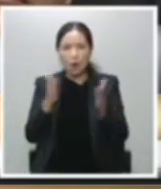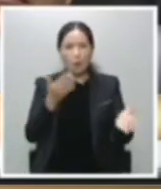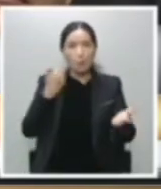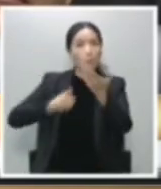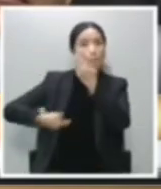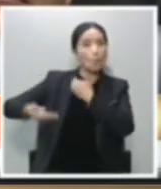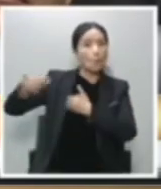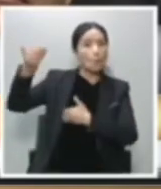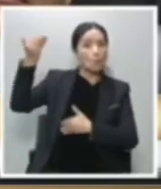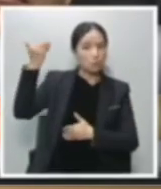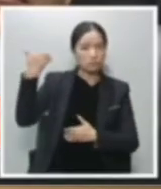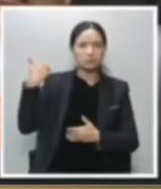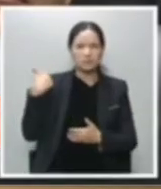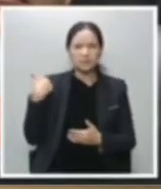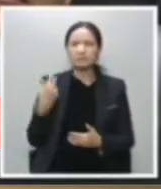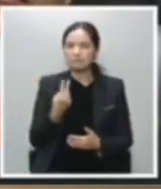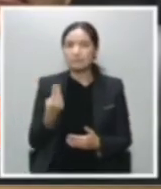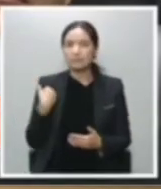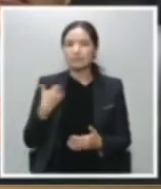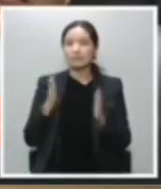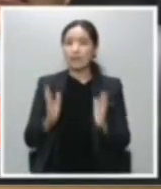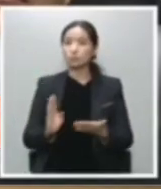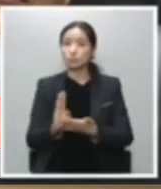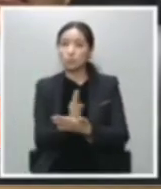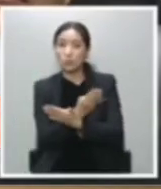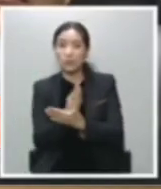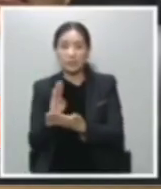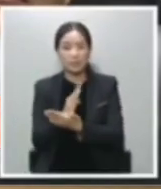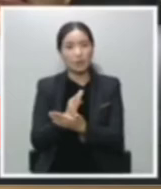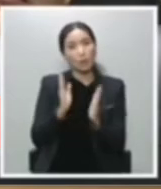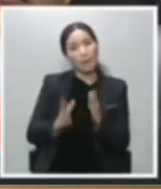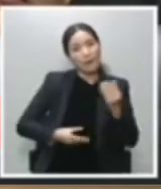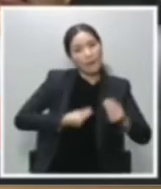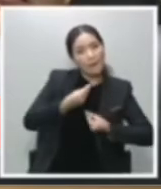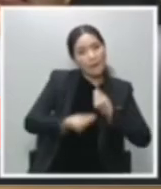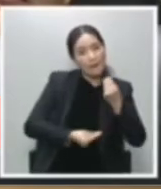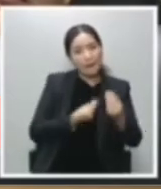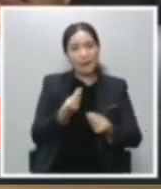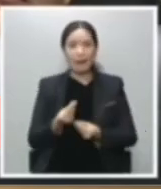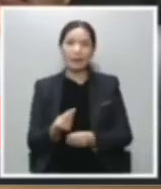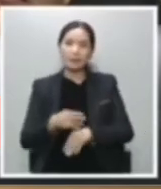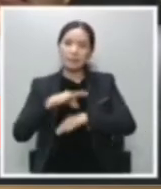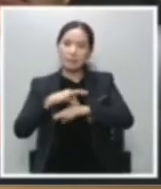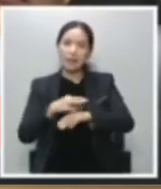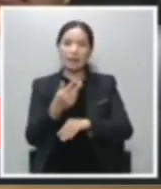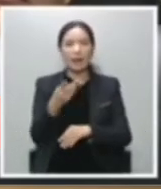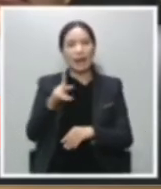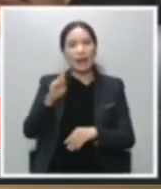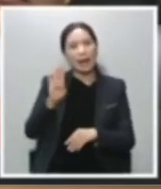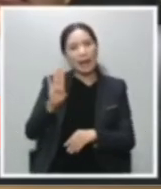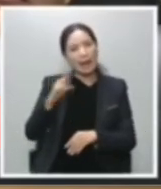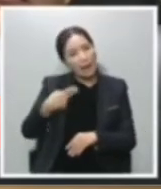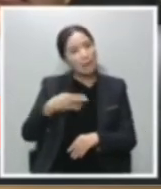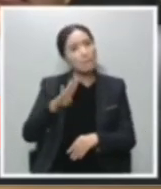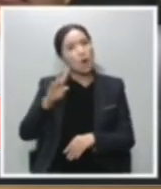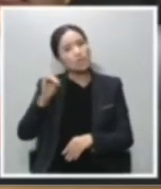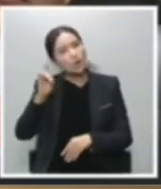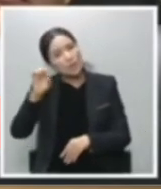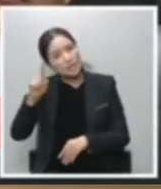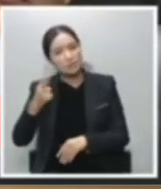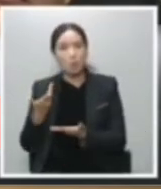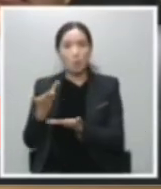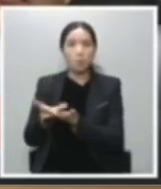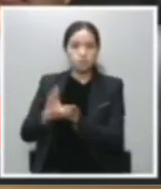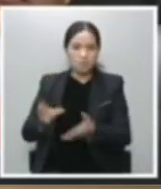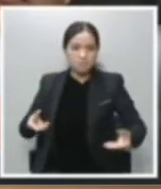เนี่ยเราก็จะมีนักธุรกิจไม่ว่าจะเป็นพ่อค้าขบดีนายแบงค์ใหญ่นะครับเป็นนายทุนเข้ากับพวก